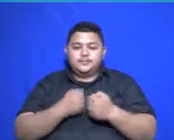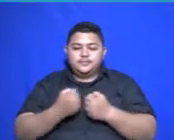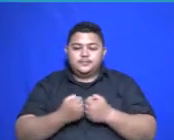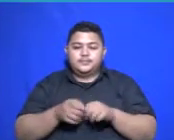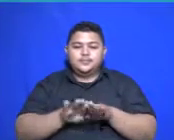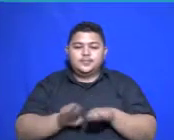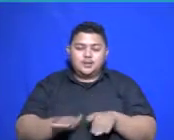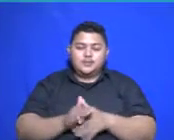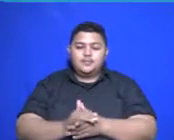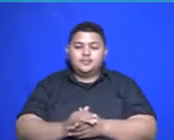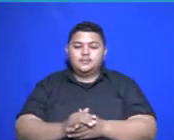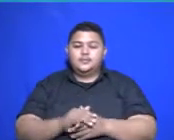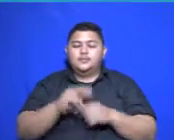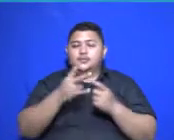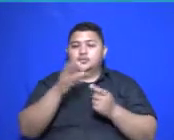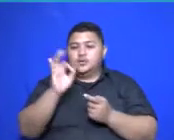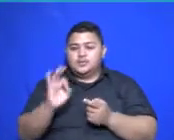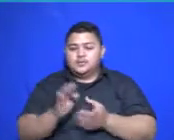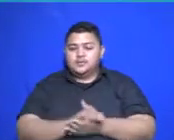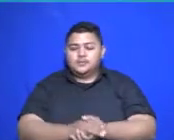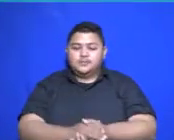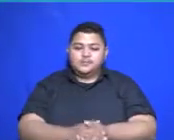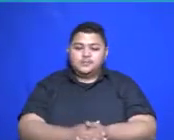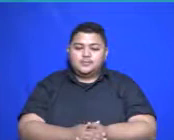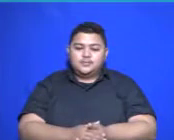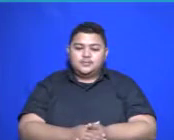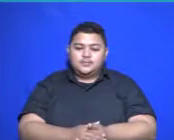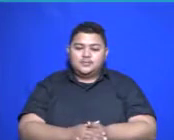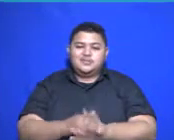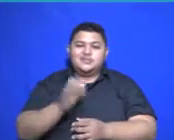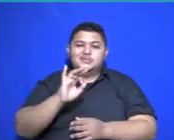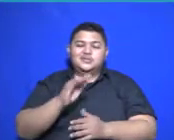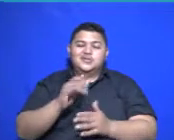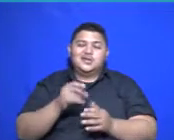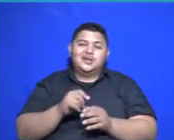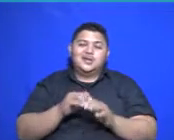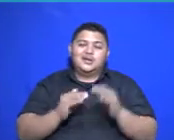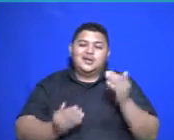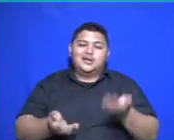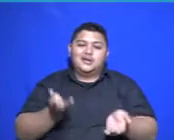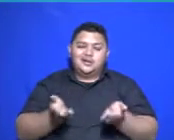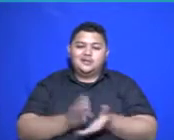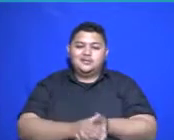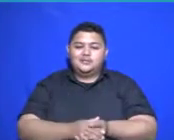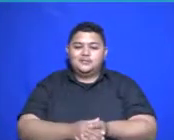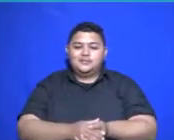duit bunganya 12%. Ini kan tidak adil. Jadi Bapak Presiden sudah menurunkan